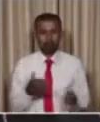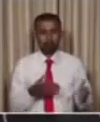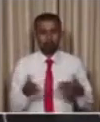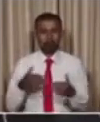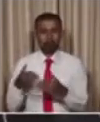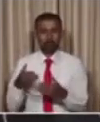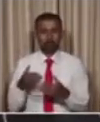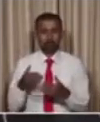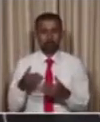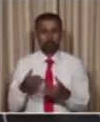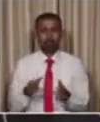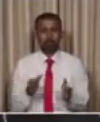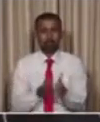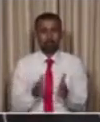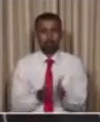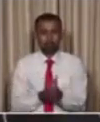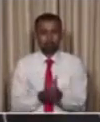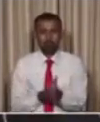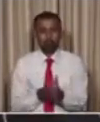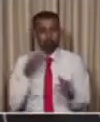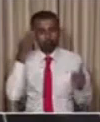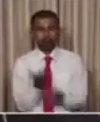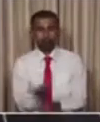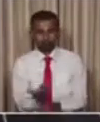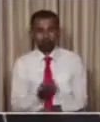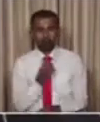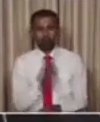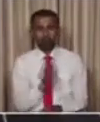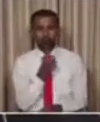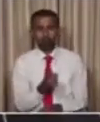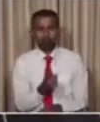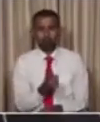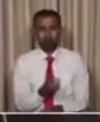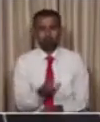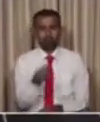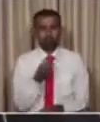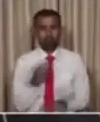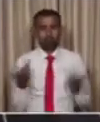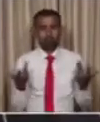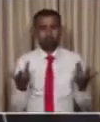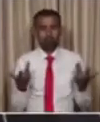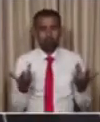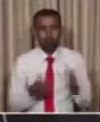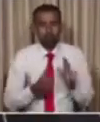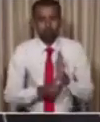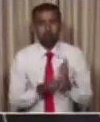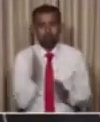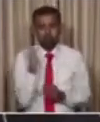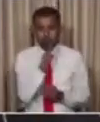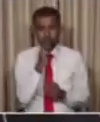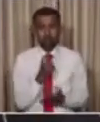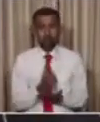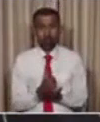ආයතන මගින්, විවිධ ඕවර්සයිට් කමිටීස් මගින් මේ පිළිබඳ ඉල්ලීම කළාට ඒක ලබා දුන්නේ නැහැ. පනතට මුවා වෙලා